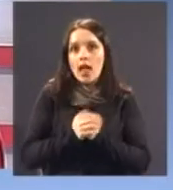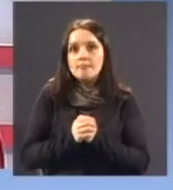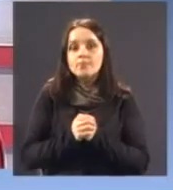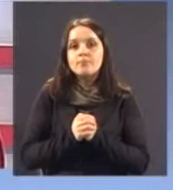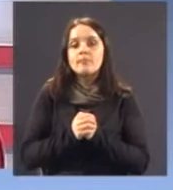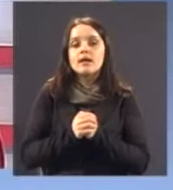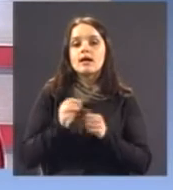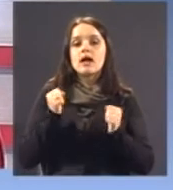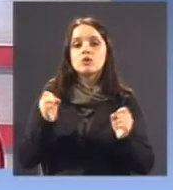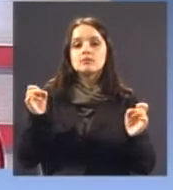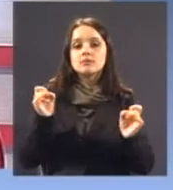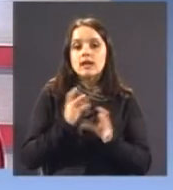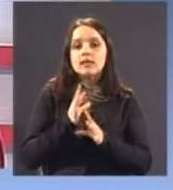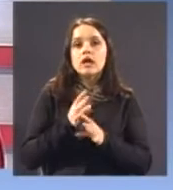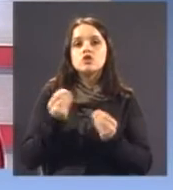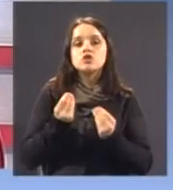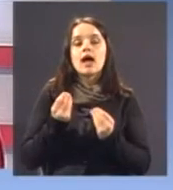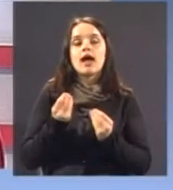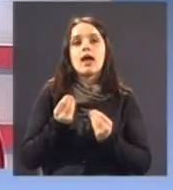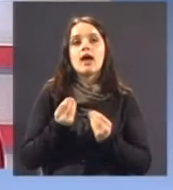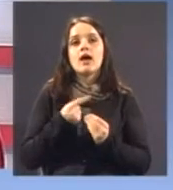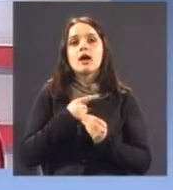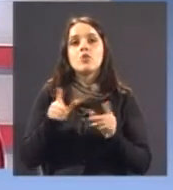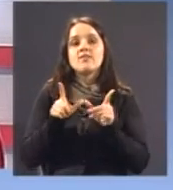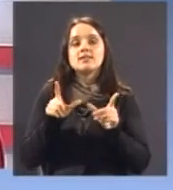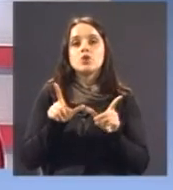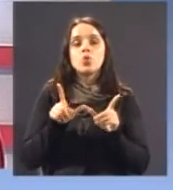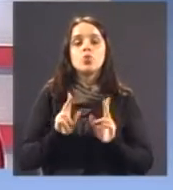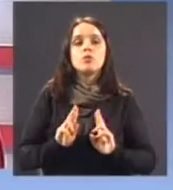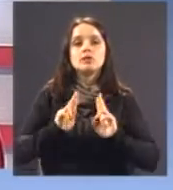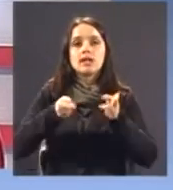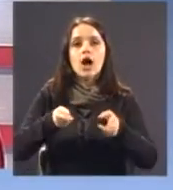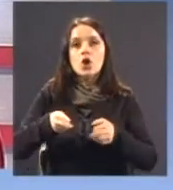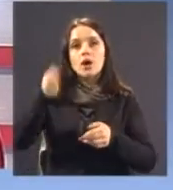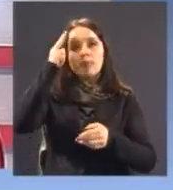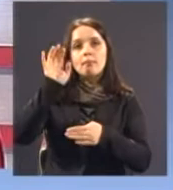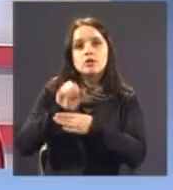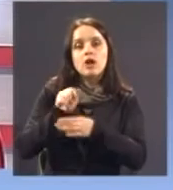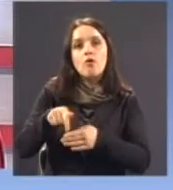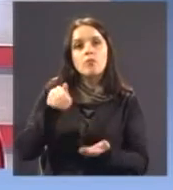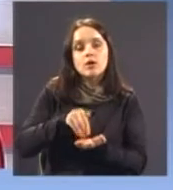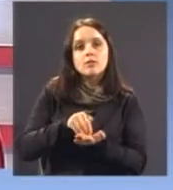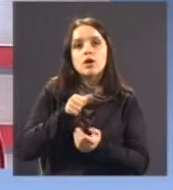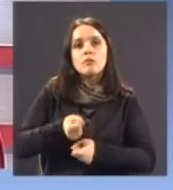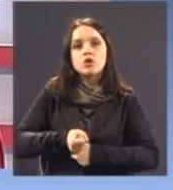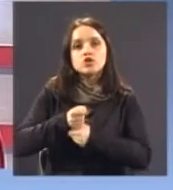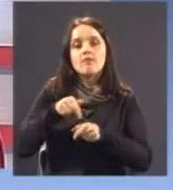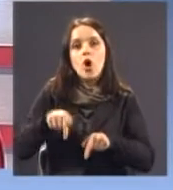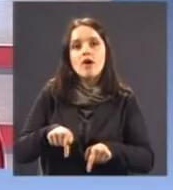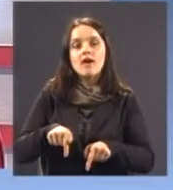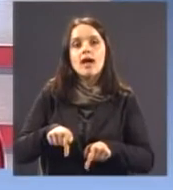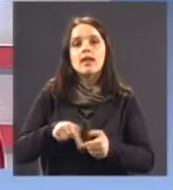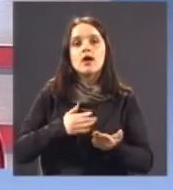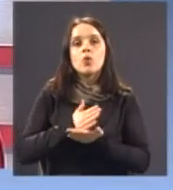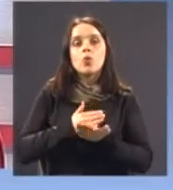Presretna sam da je Sveučilište u Mostaru prepoznalo ovu potrebu i da podržava ovaj ured, zahvaljujući